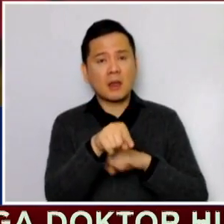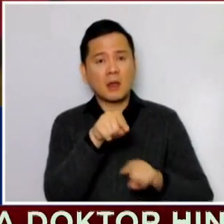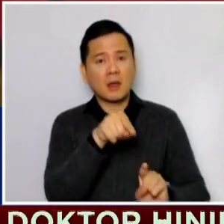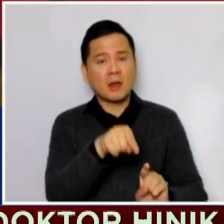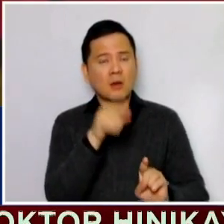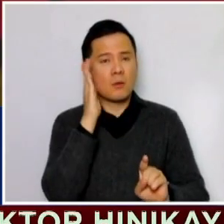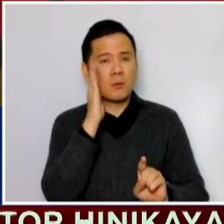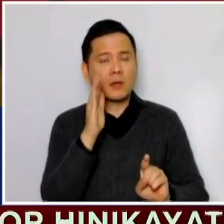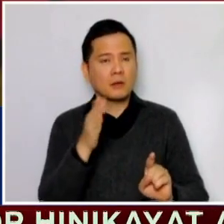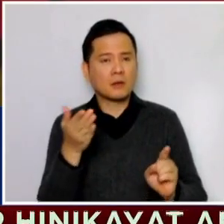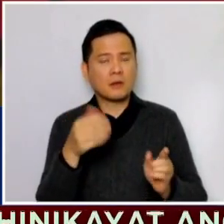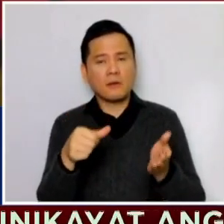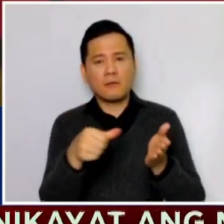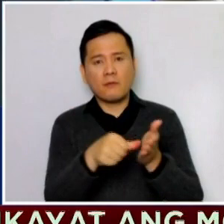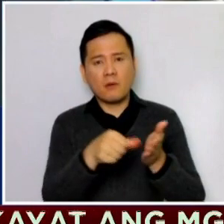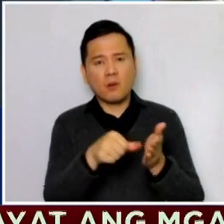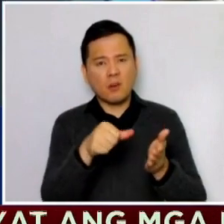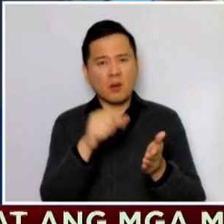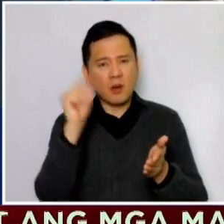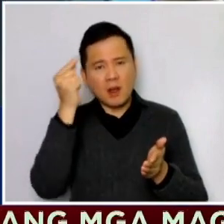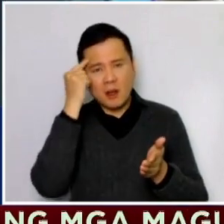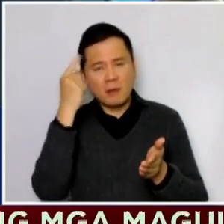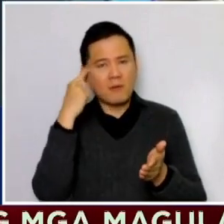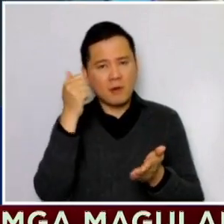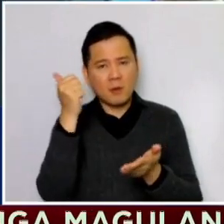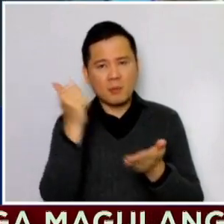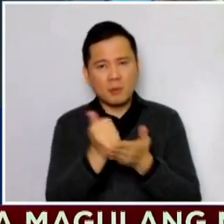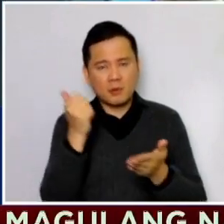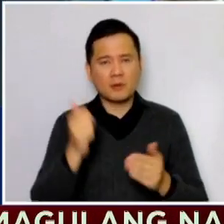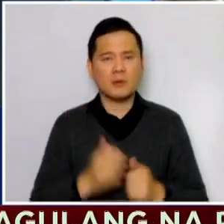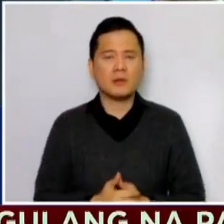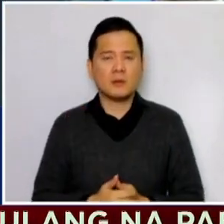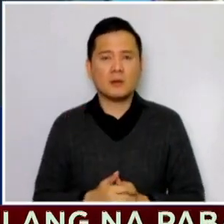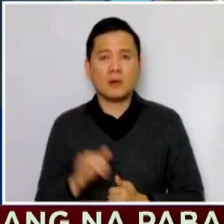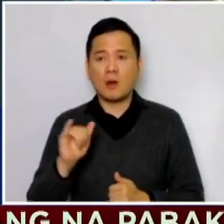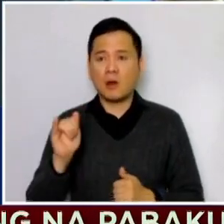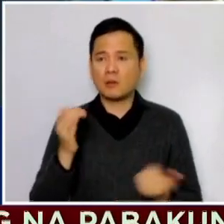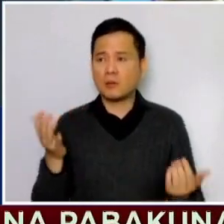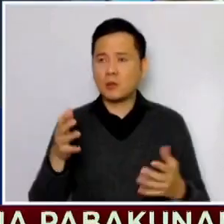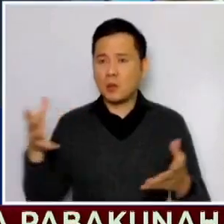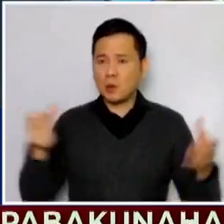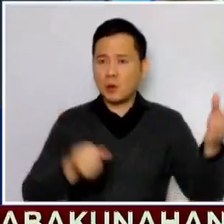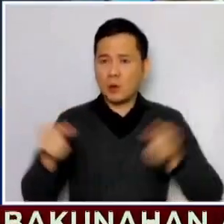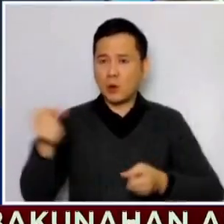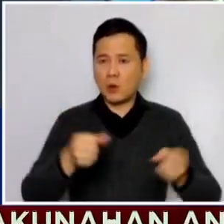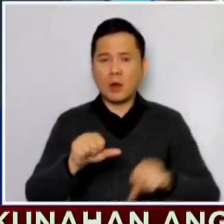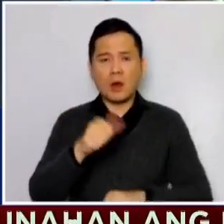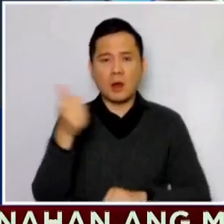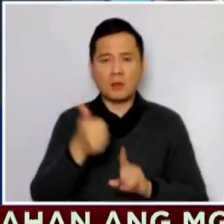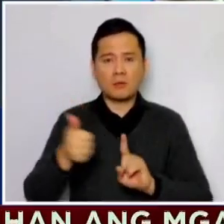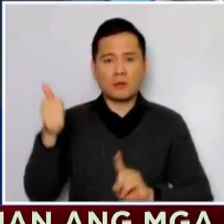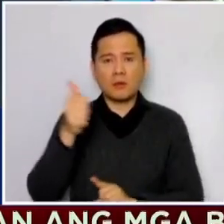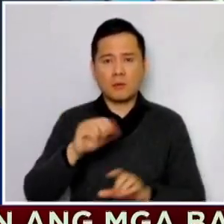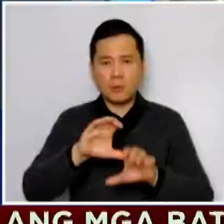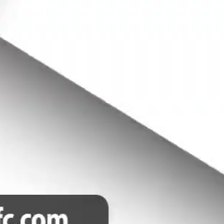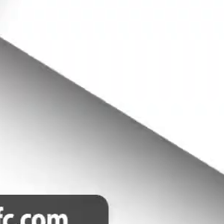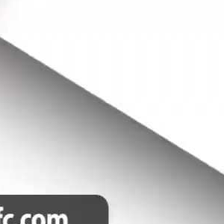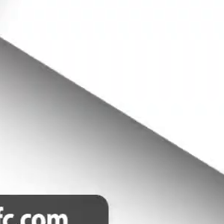Kamara, saka pa lang ito mapapadala sa mga nabanggit na ahensya. RG Cruz, ABS-CBN News.